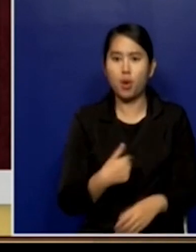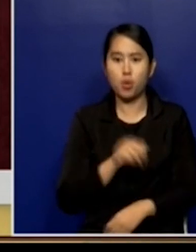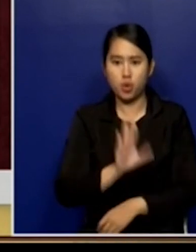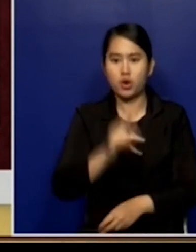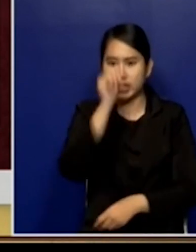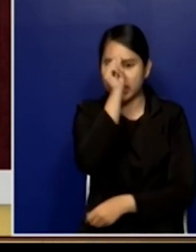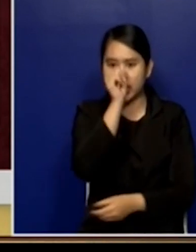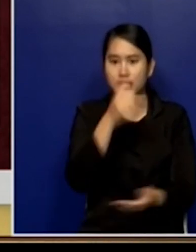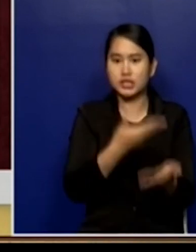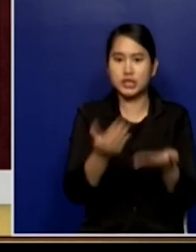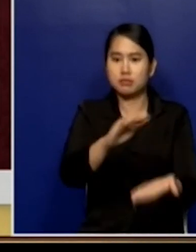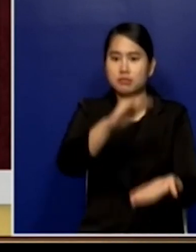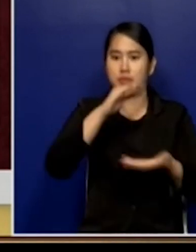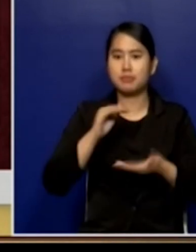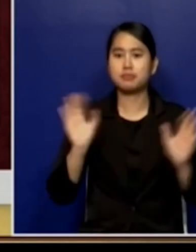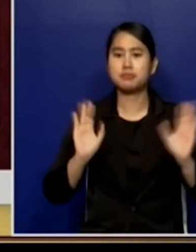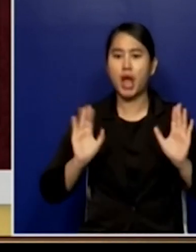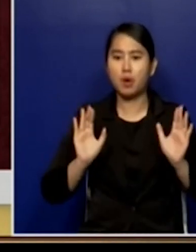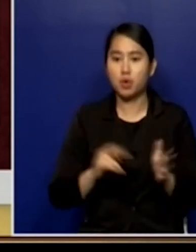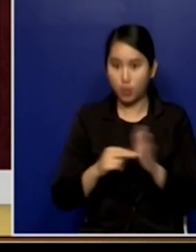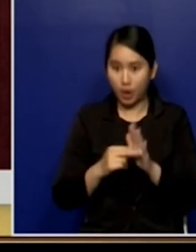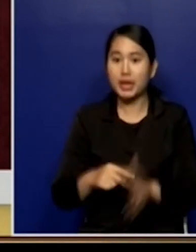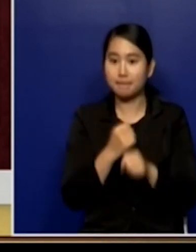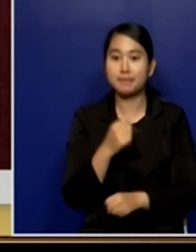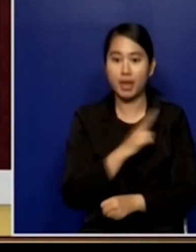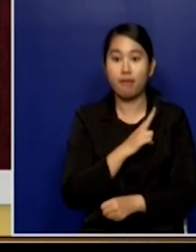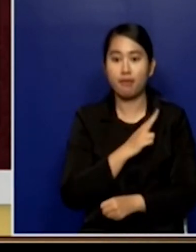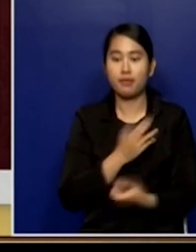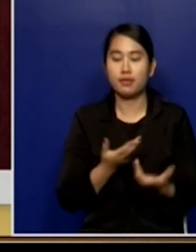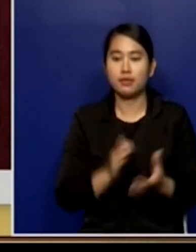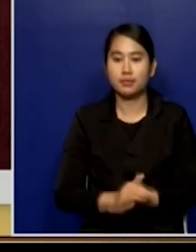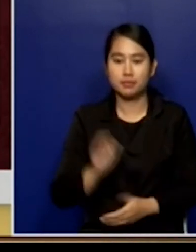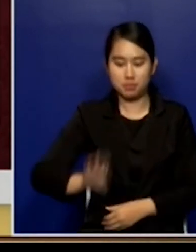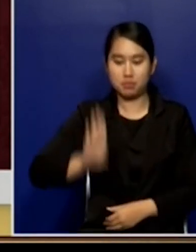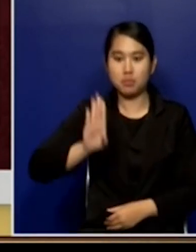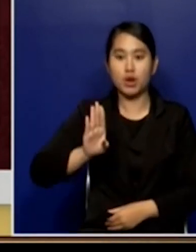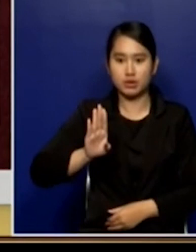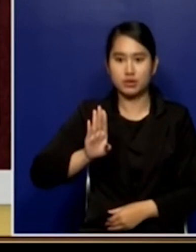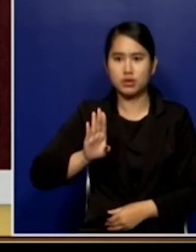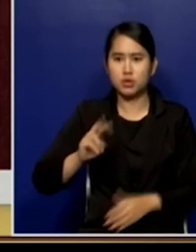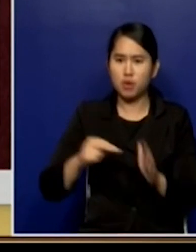เลยฮะจะเอาแต่ AstraZeneca ผลิเองโยประเทศไทยจากบรษัทเอกชน